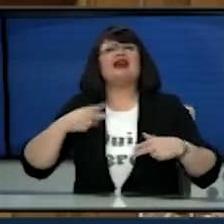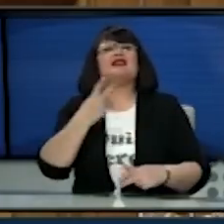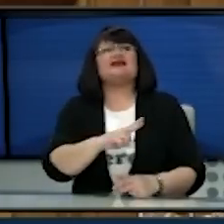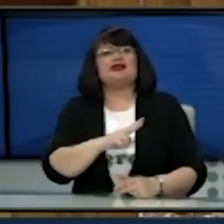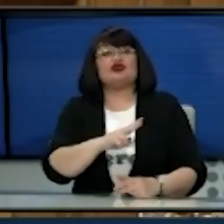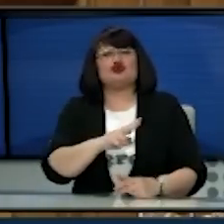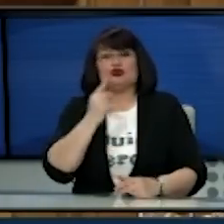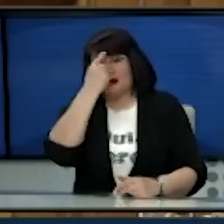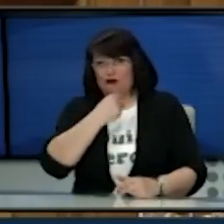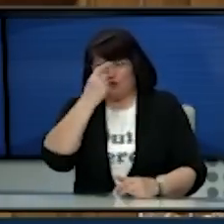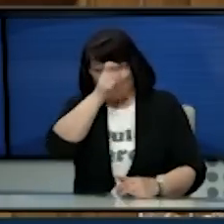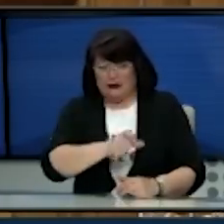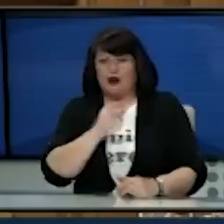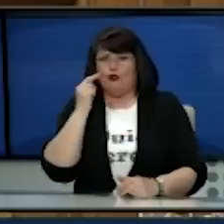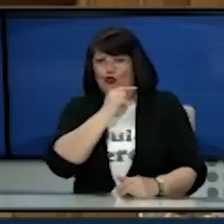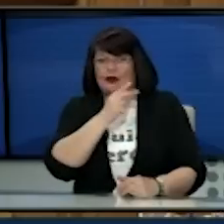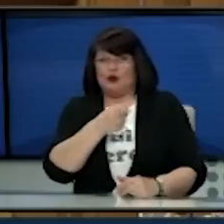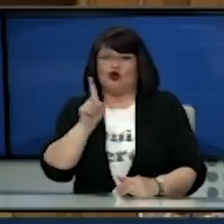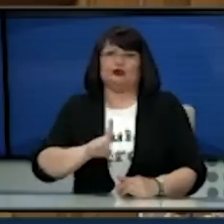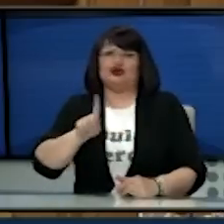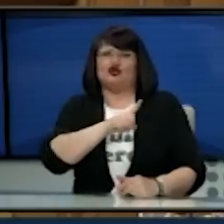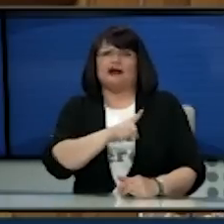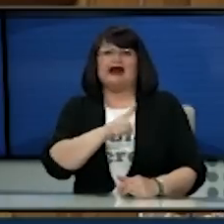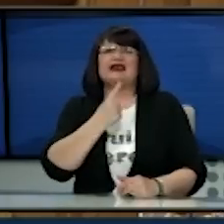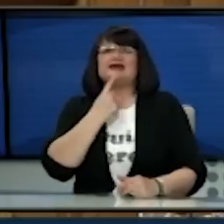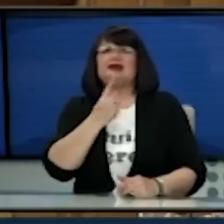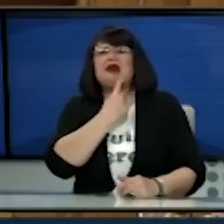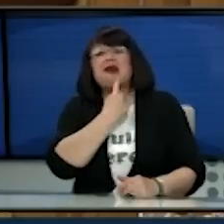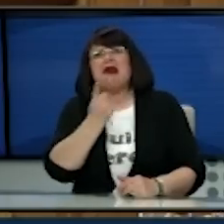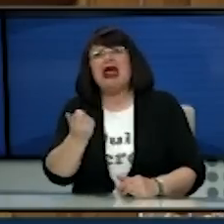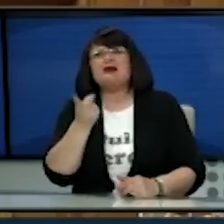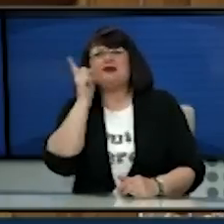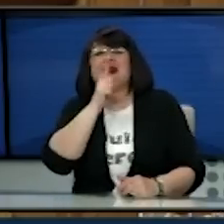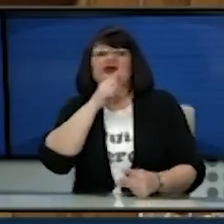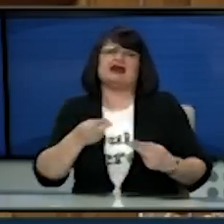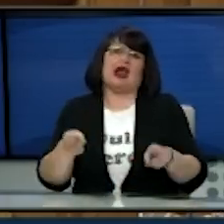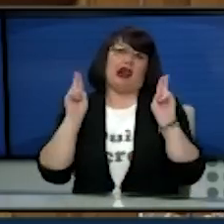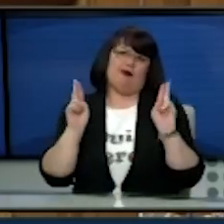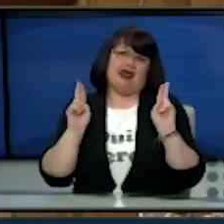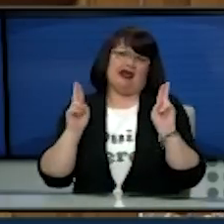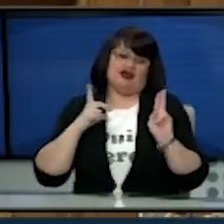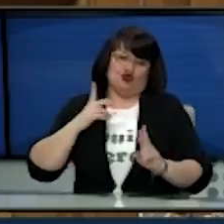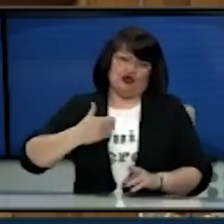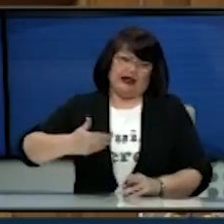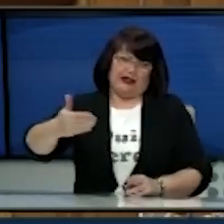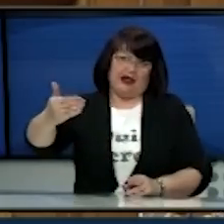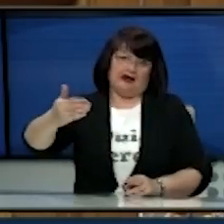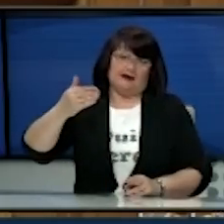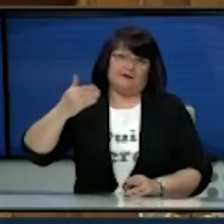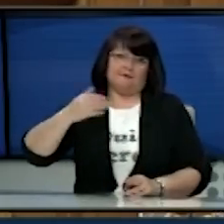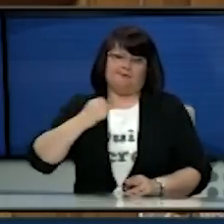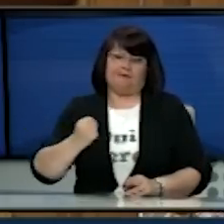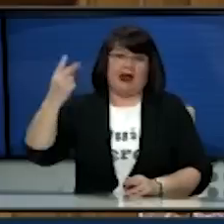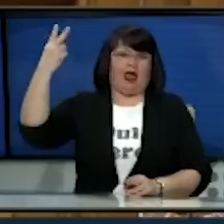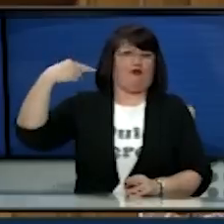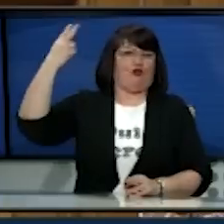και προσωπικά ο κύριος Μητσοτάκης καλλιεργείται στο λαό ψεύτικες προσδοκίες για την έξοδο από το καθεστώς της